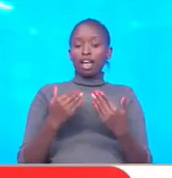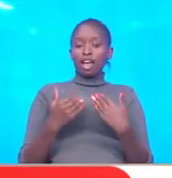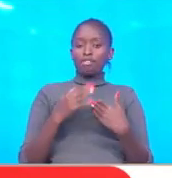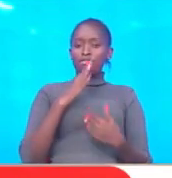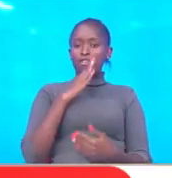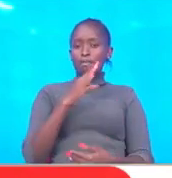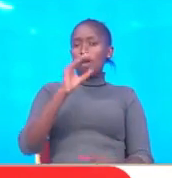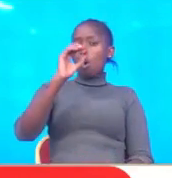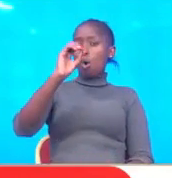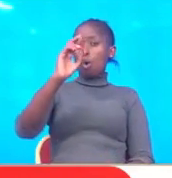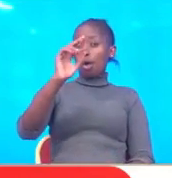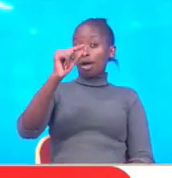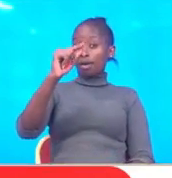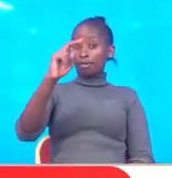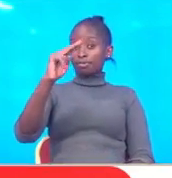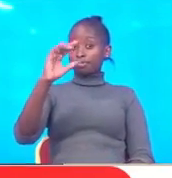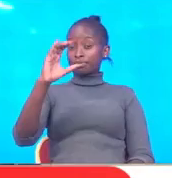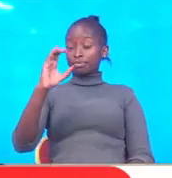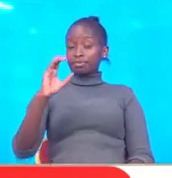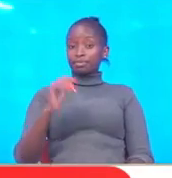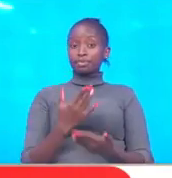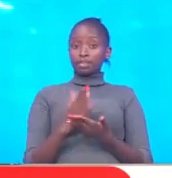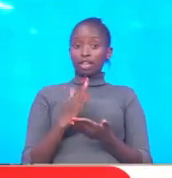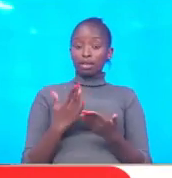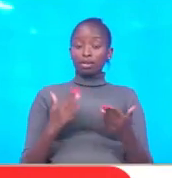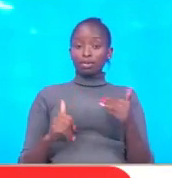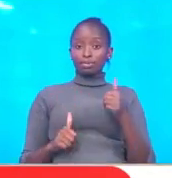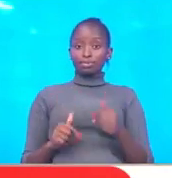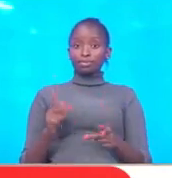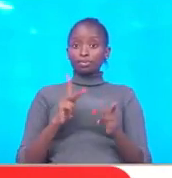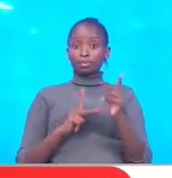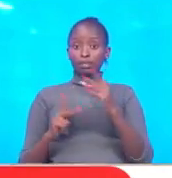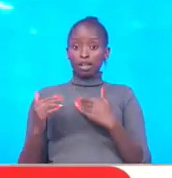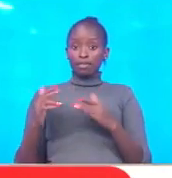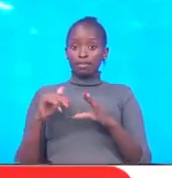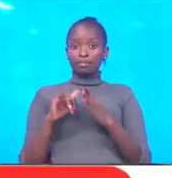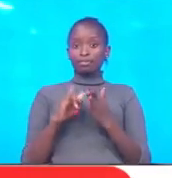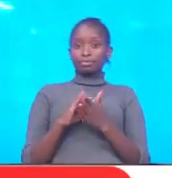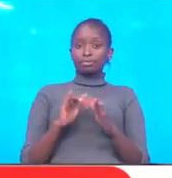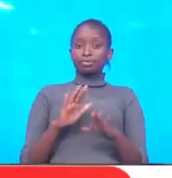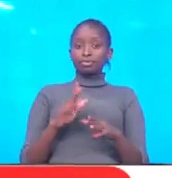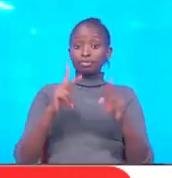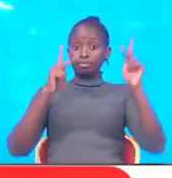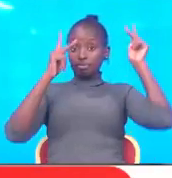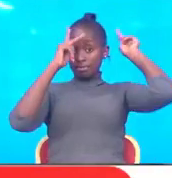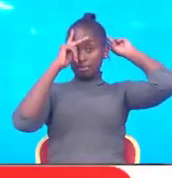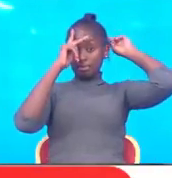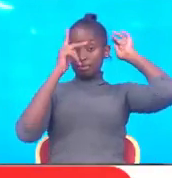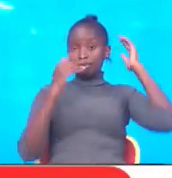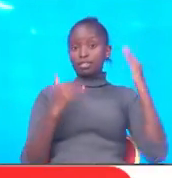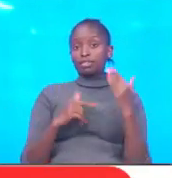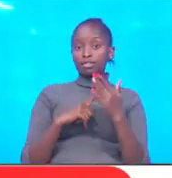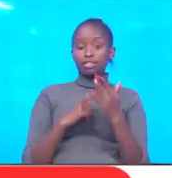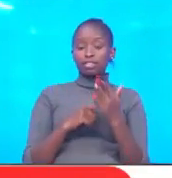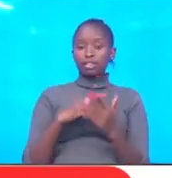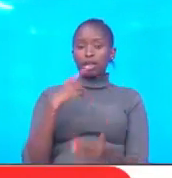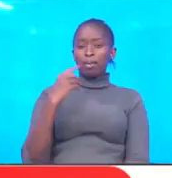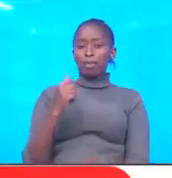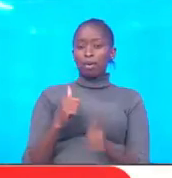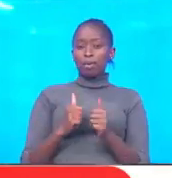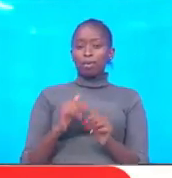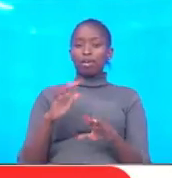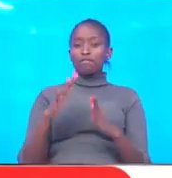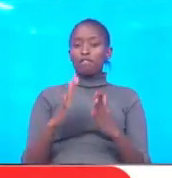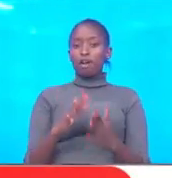ya vyakula na mbegu iliyoandaliwa katika chuo cha kilimo cha Bukura, kaunti ya Kakamega, ghadhabu ya wakulima ilidhihirishwa